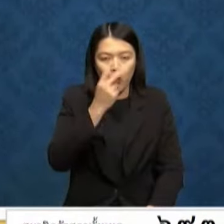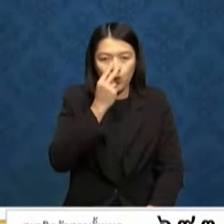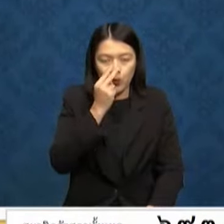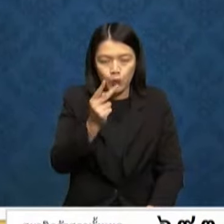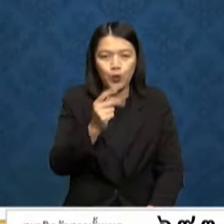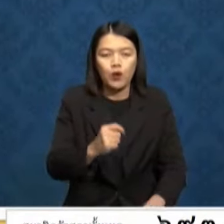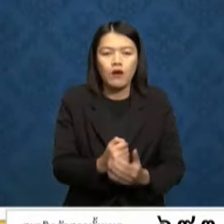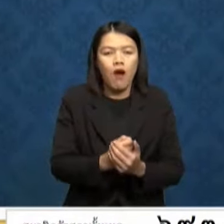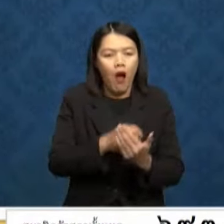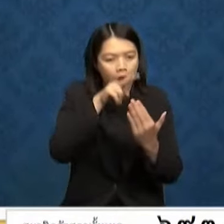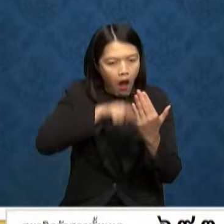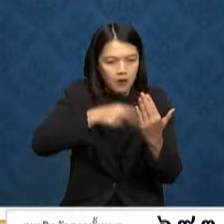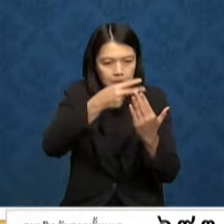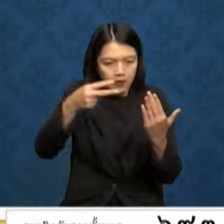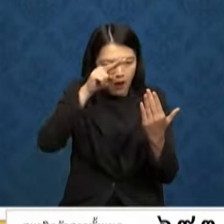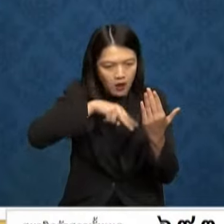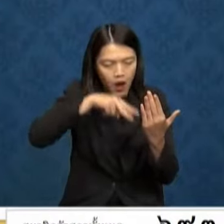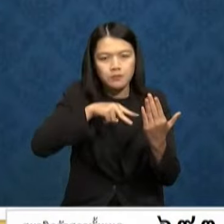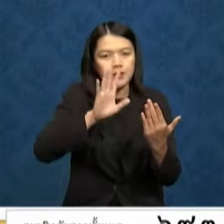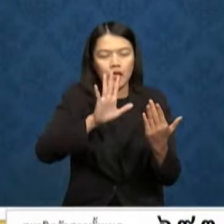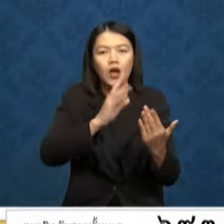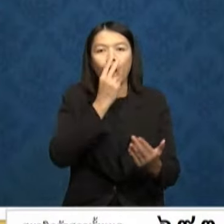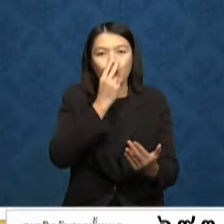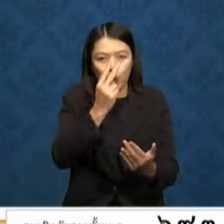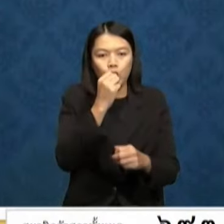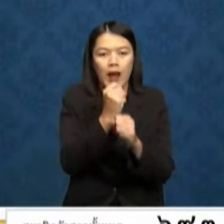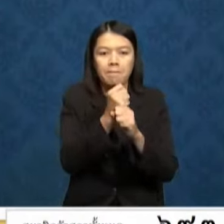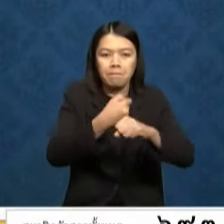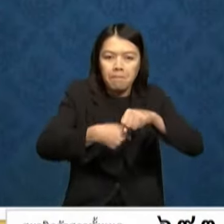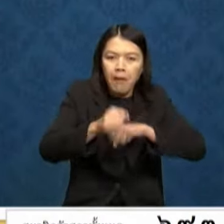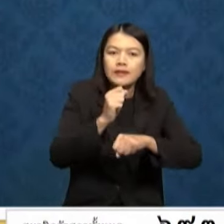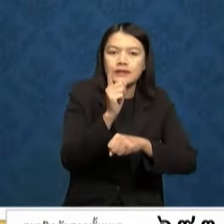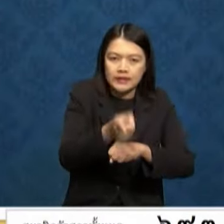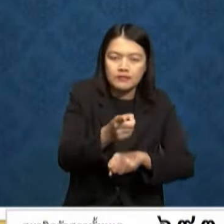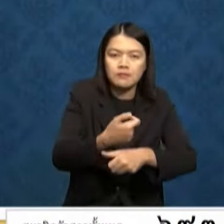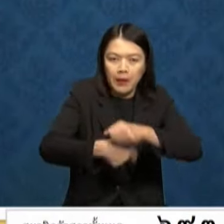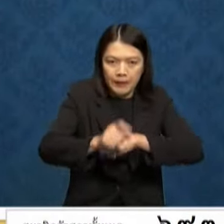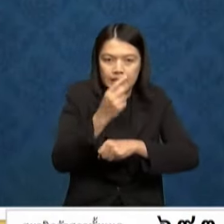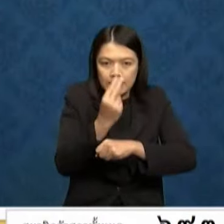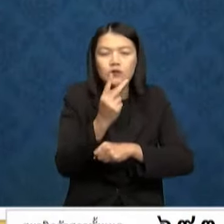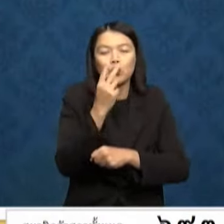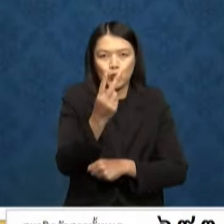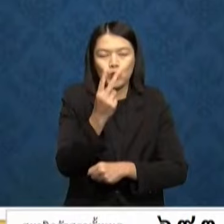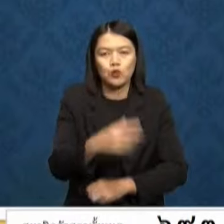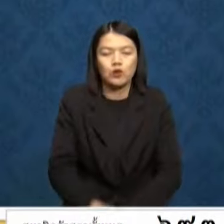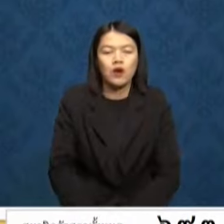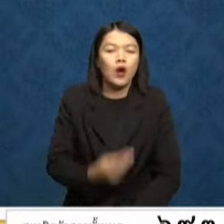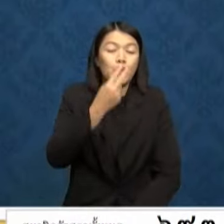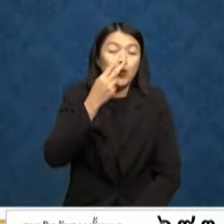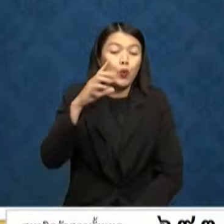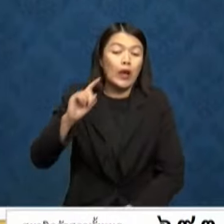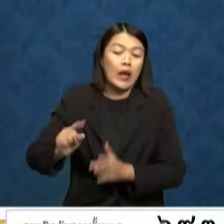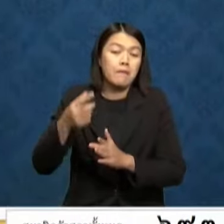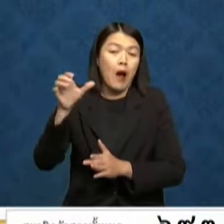กันที่การอ่านเป็นตัวอักษรแต่อยากเห็นการกระทำที่เป็นจริงเมื่อมองที่มาของ